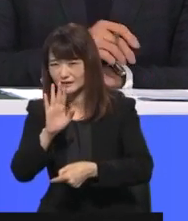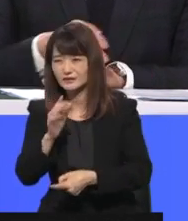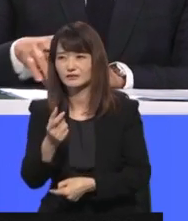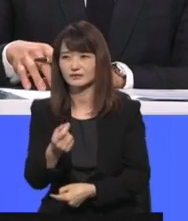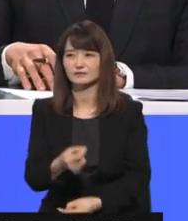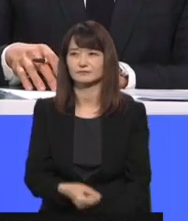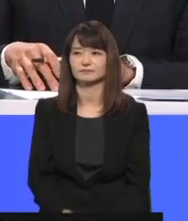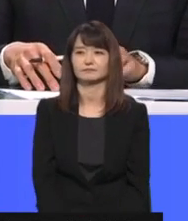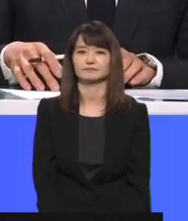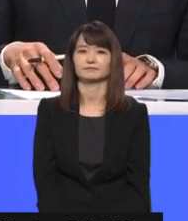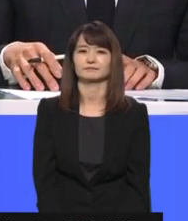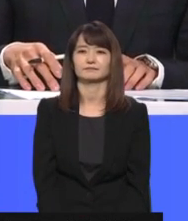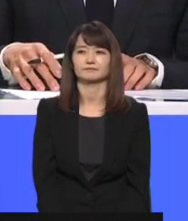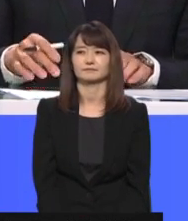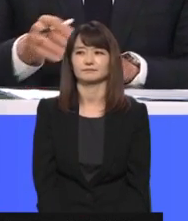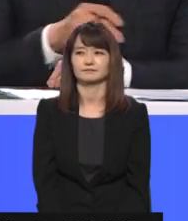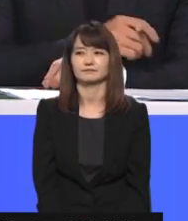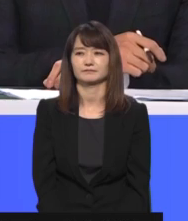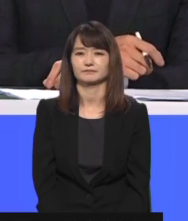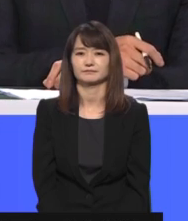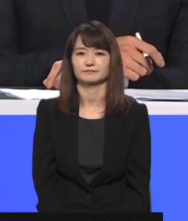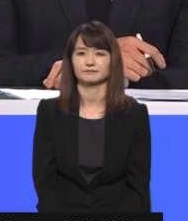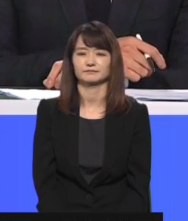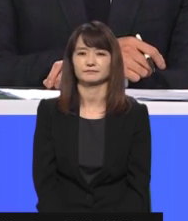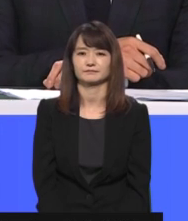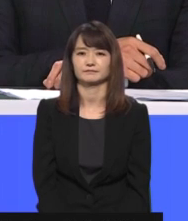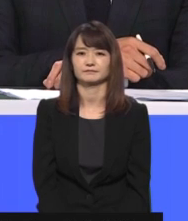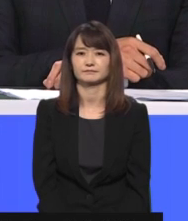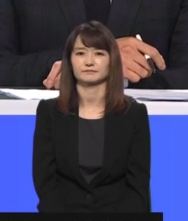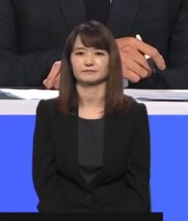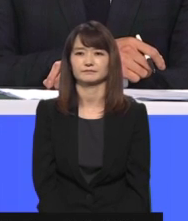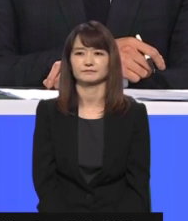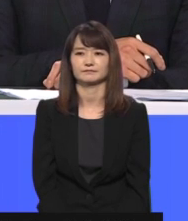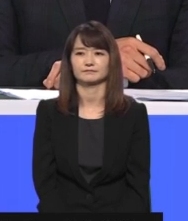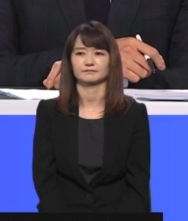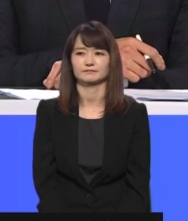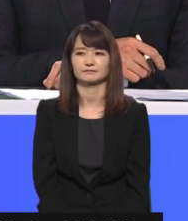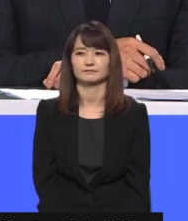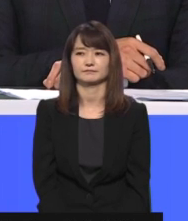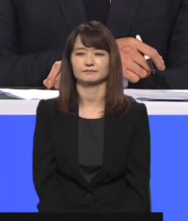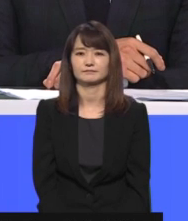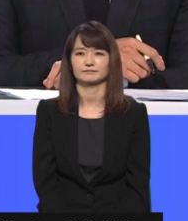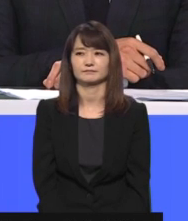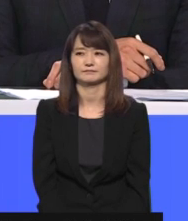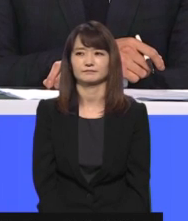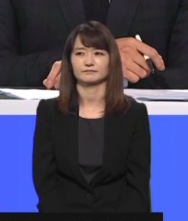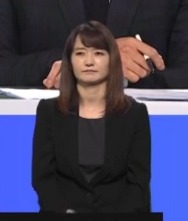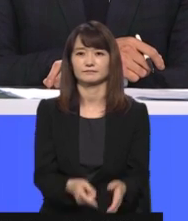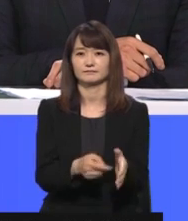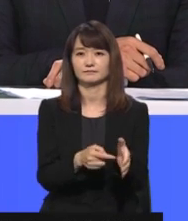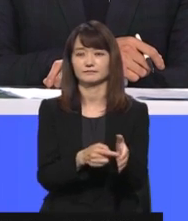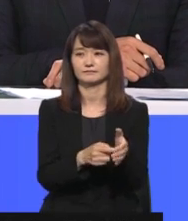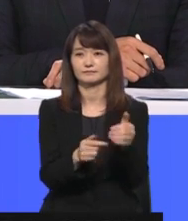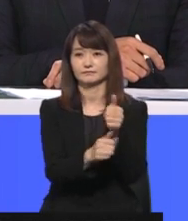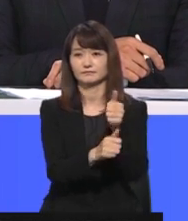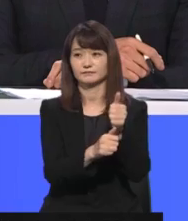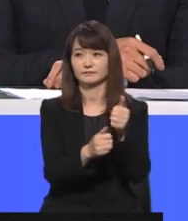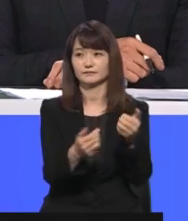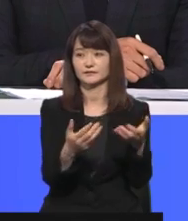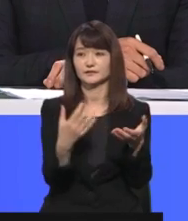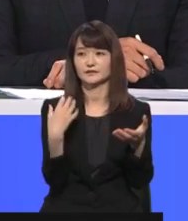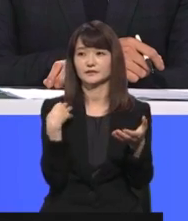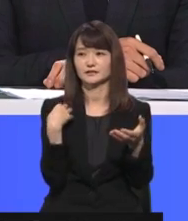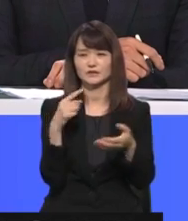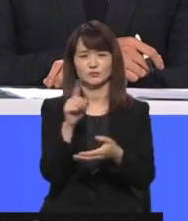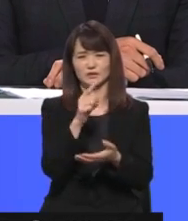급변경 급변경 될 가능성이 저도 약간 있다고 봅니다 4 기상대 에세이 위원회 생후 는 한테